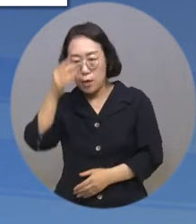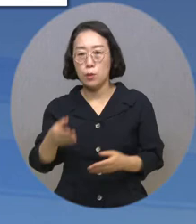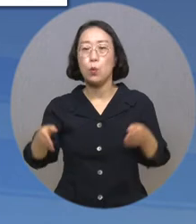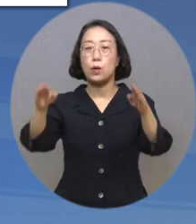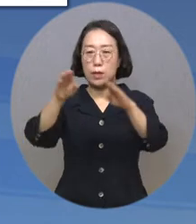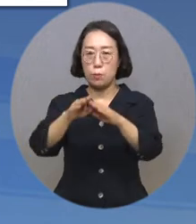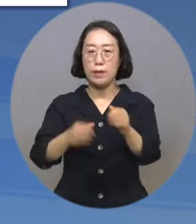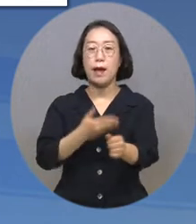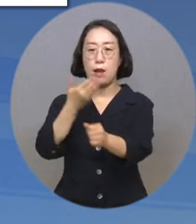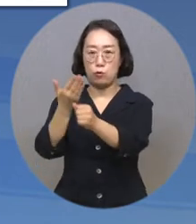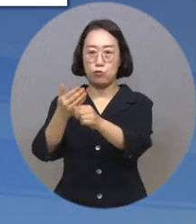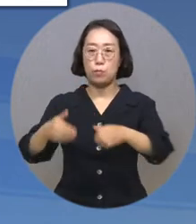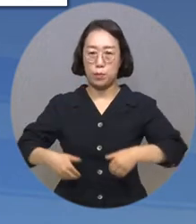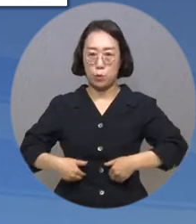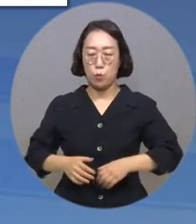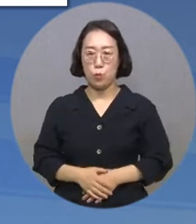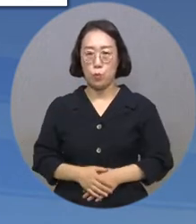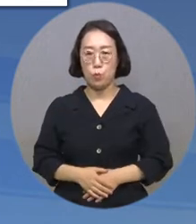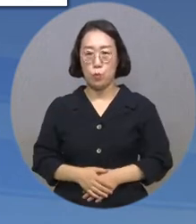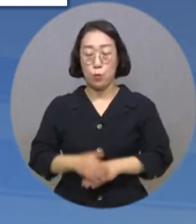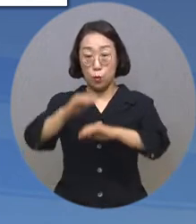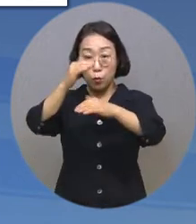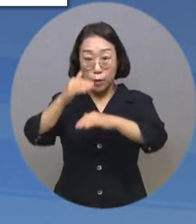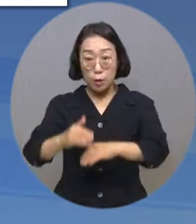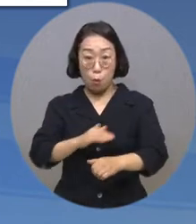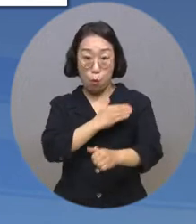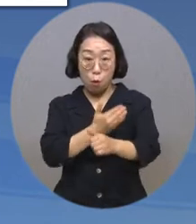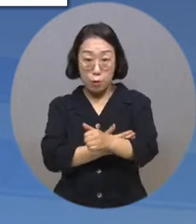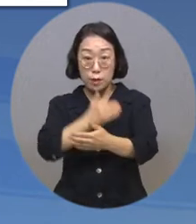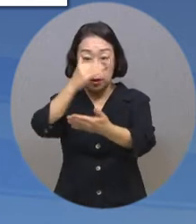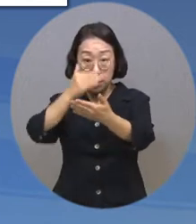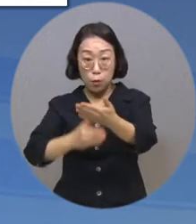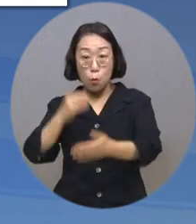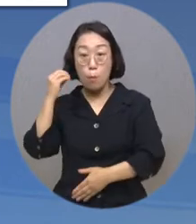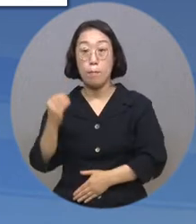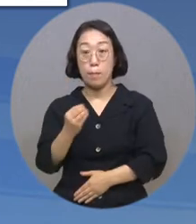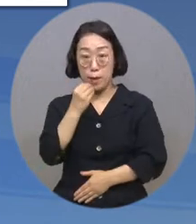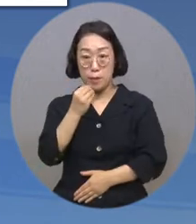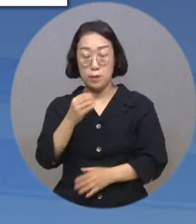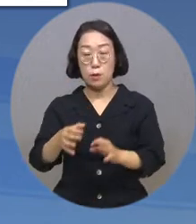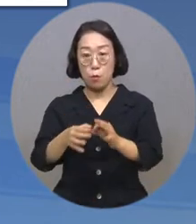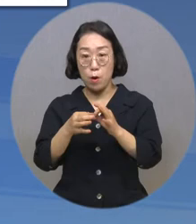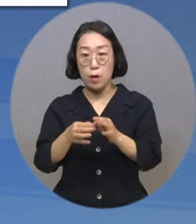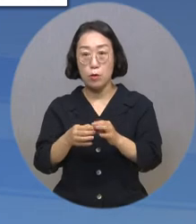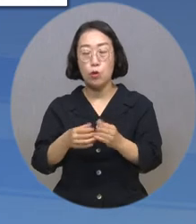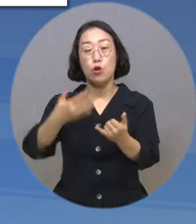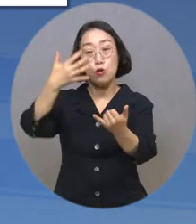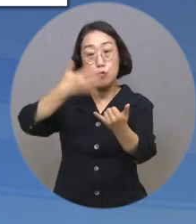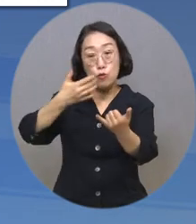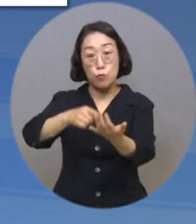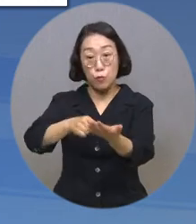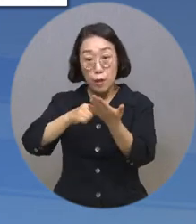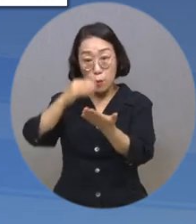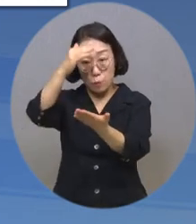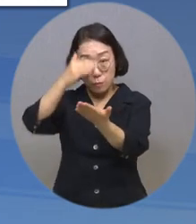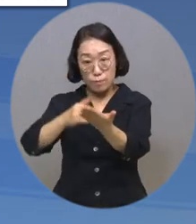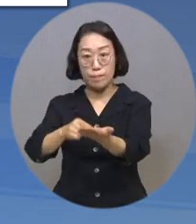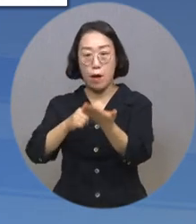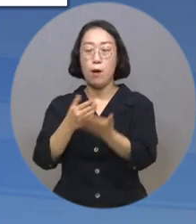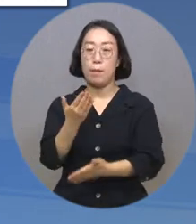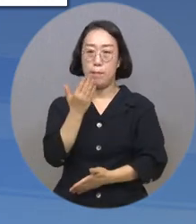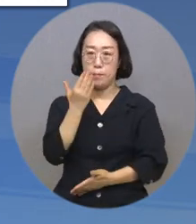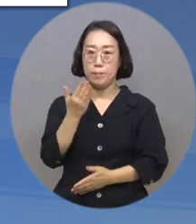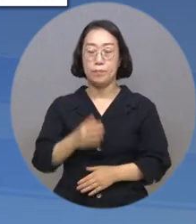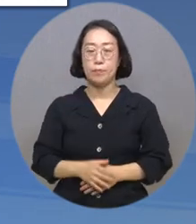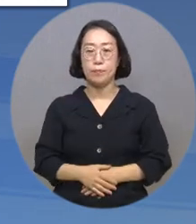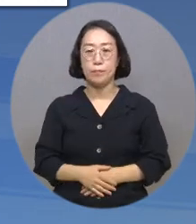합니다. 교육 내용은 중앙장애인 권익 옹호기관 홈페이지와 해당 기관 유튜브 채널에서 확인할 수 있습니다.